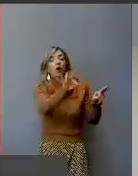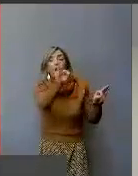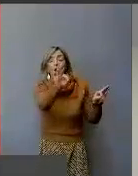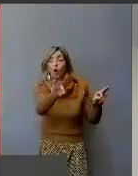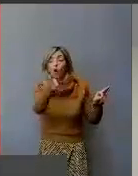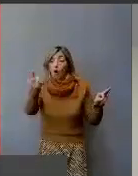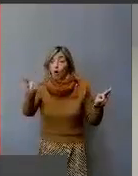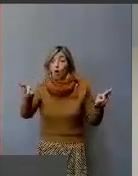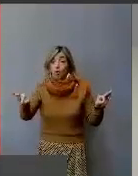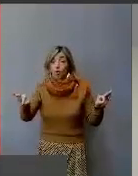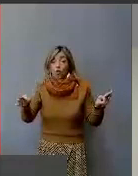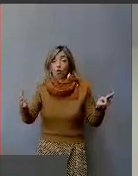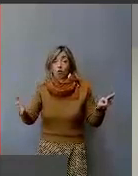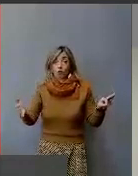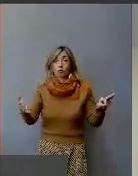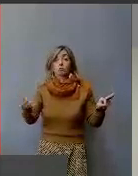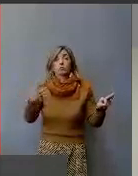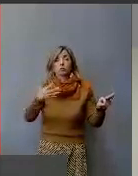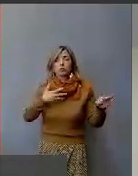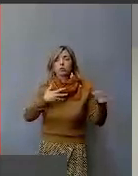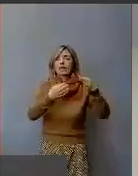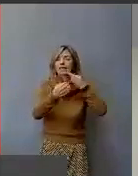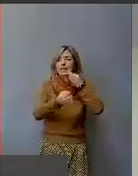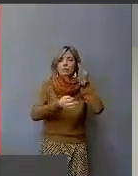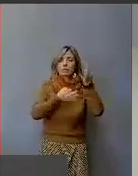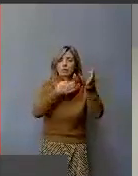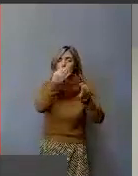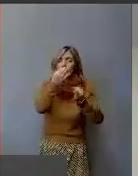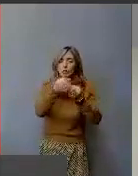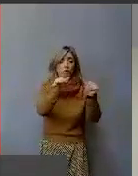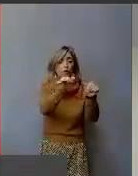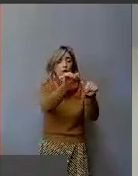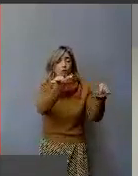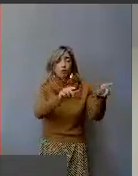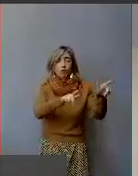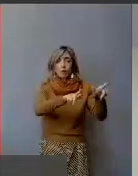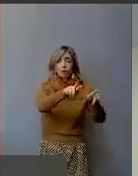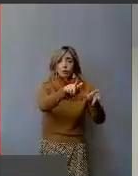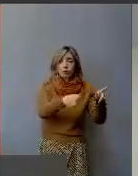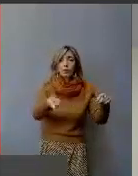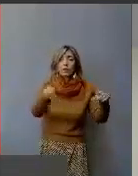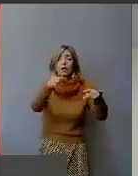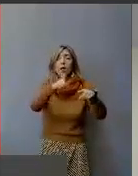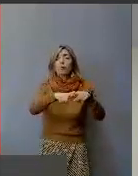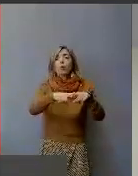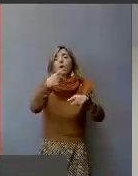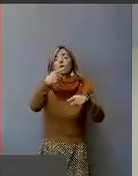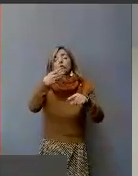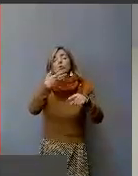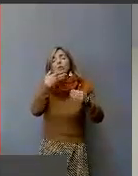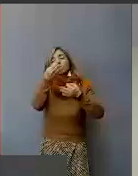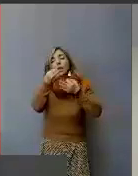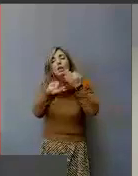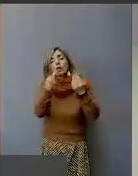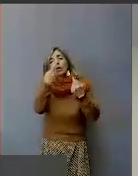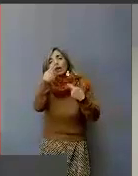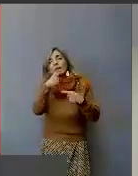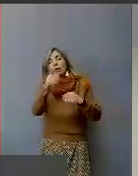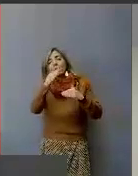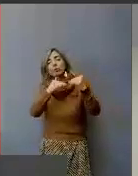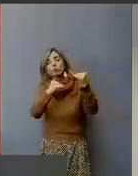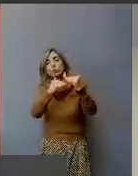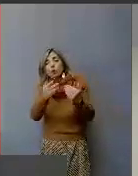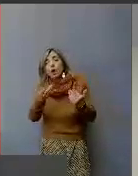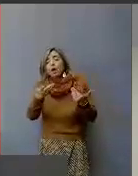descrizione quanta la forma geometrica degli elementi importanti della tipo la tipologia strutturale i materiali costituenti e